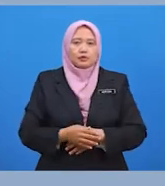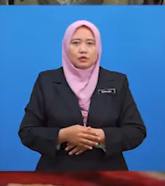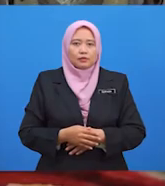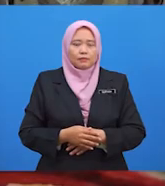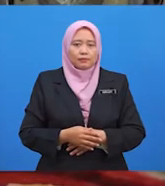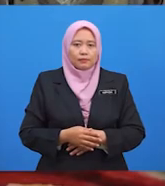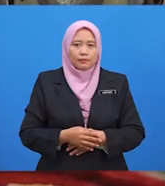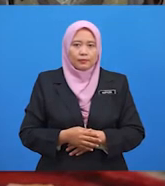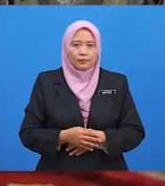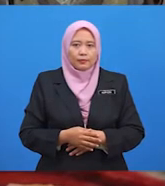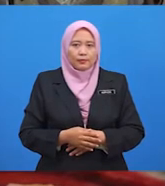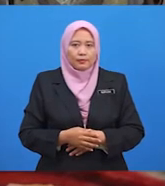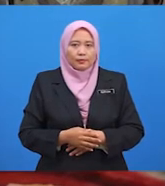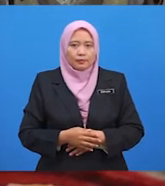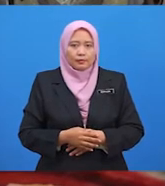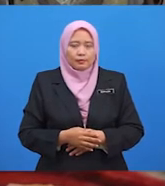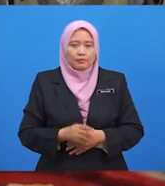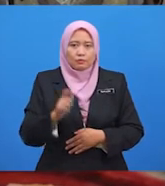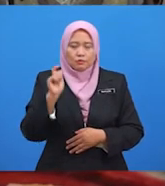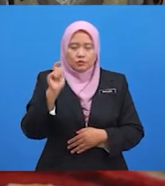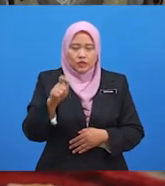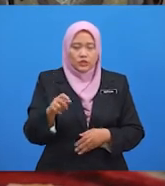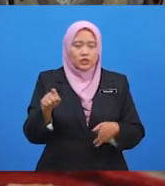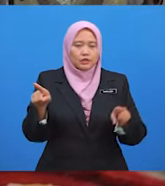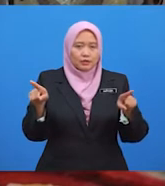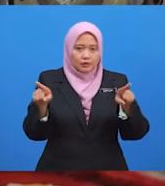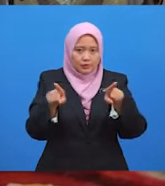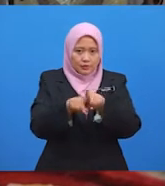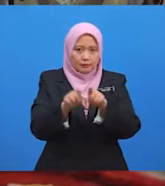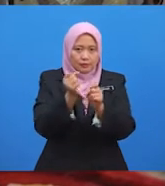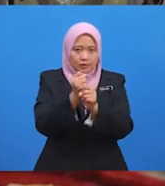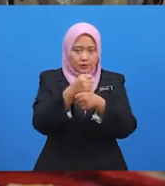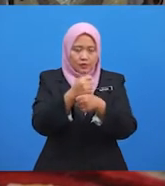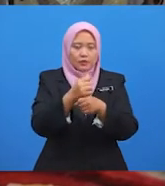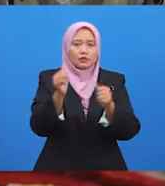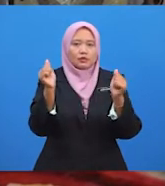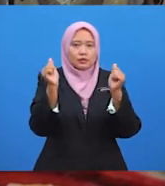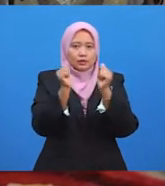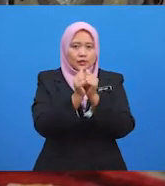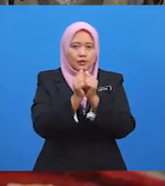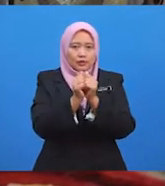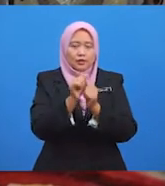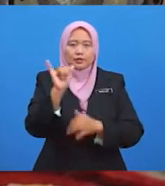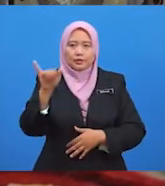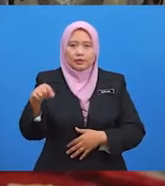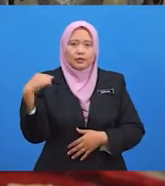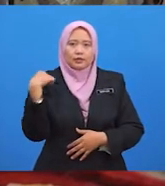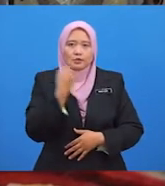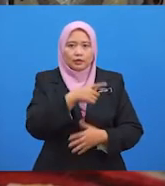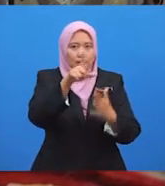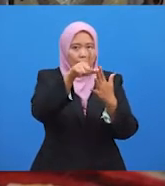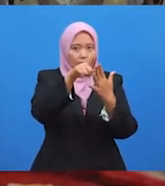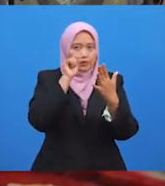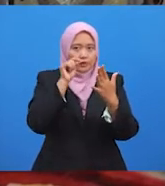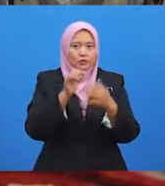Pastikan bulat die cutter sama saiz dengan saiz button bash yang dihasilkan.